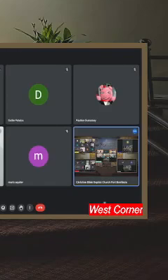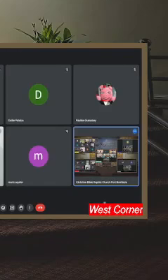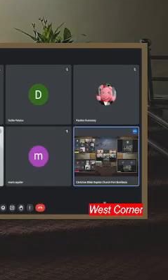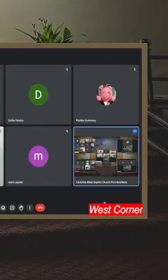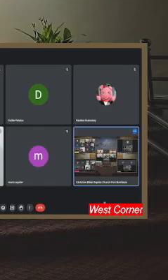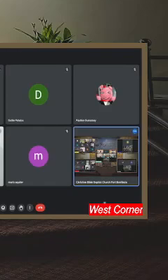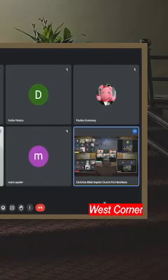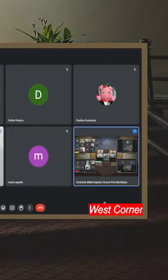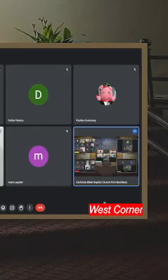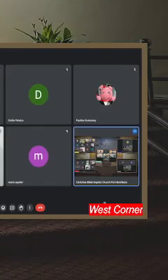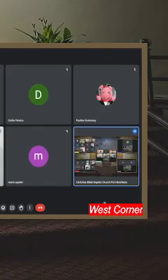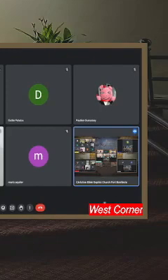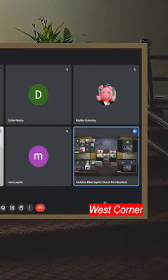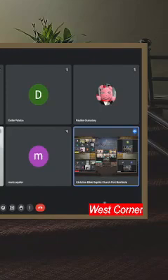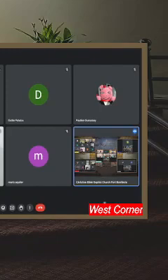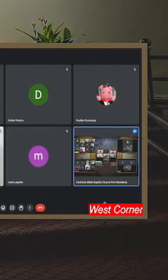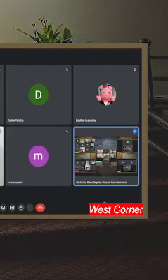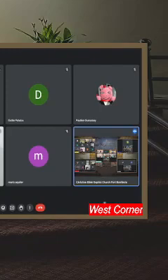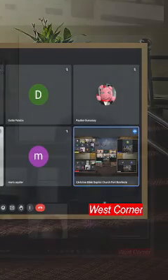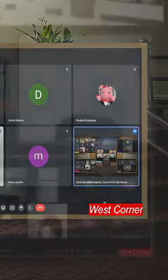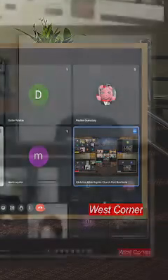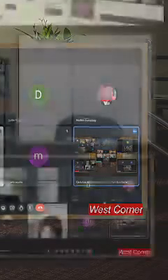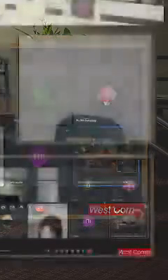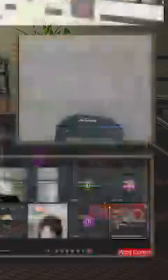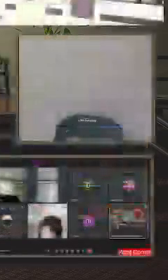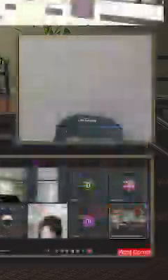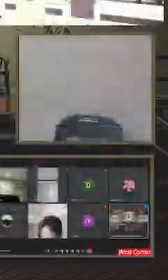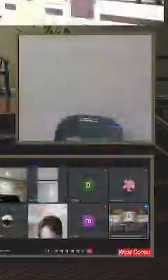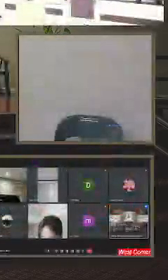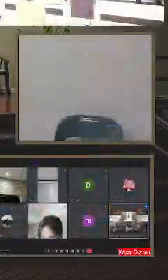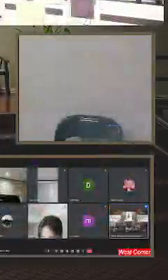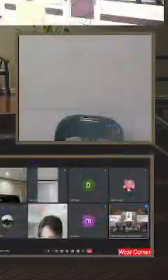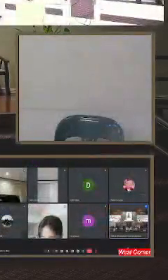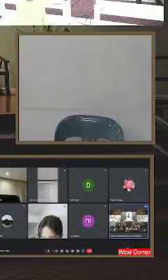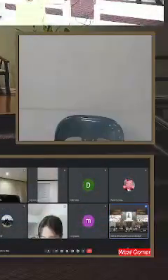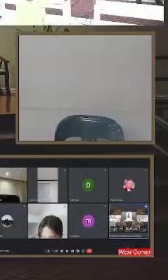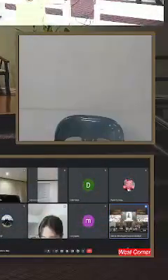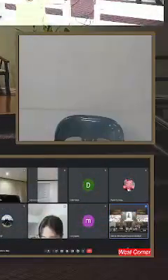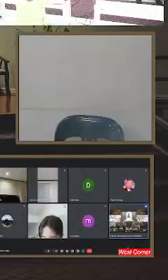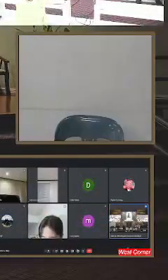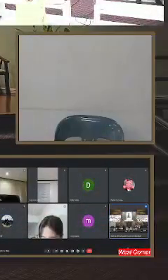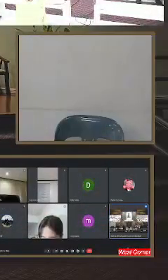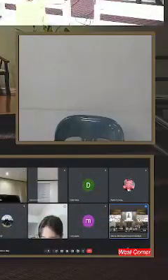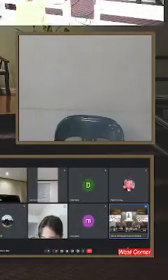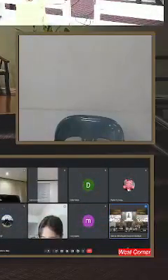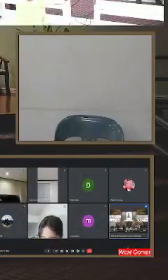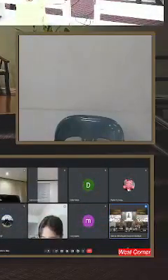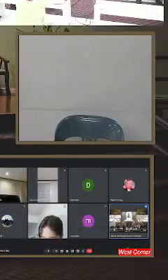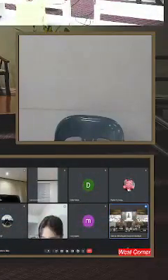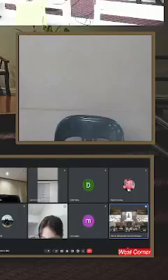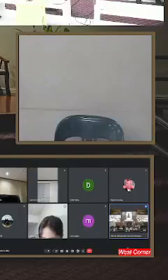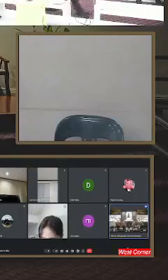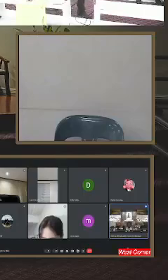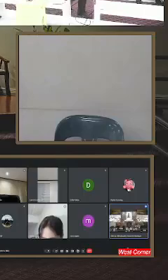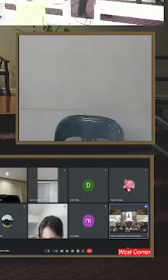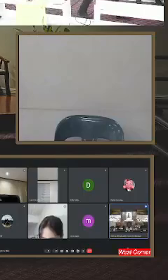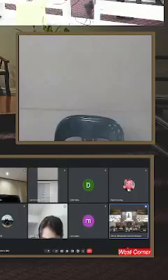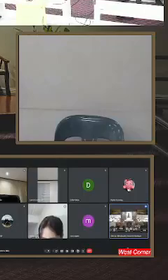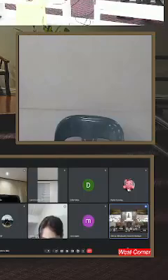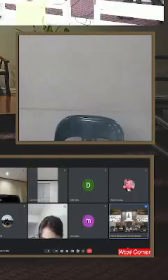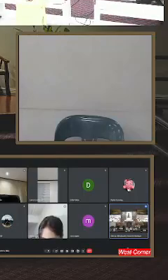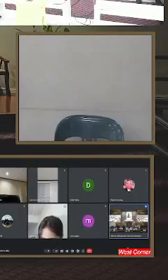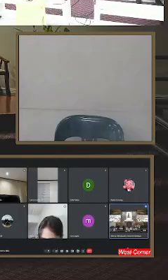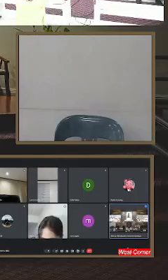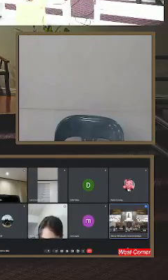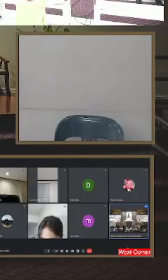dilan Namin Diyos saama maraming salamat po muli sa oras po na ito Salamat Panginoon sa natapos po na paghahayag ng inyo pong salita